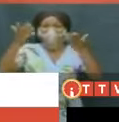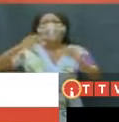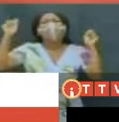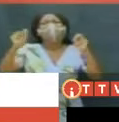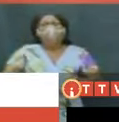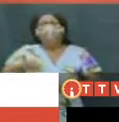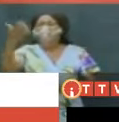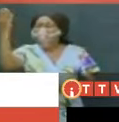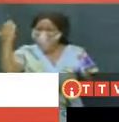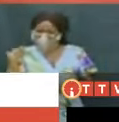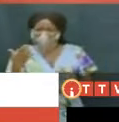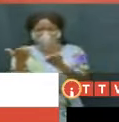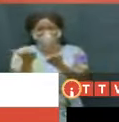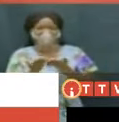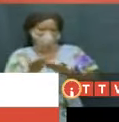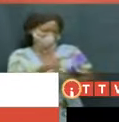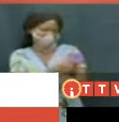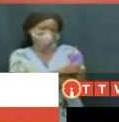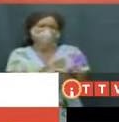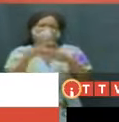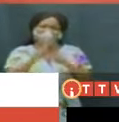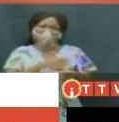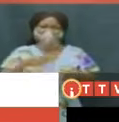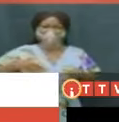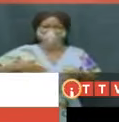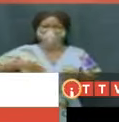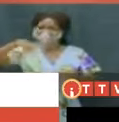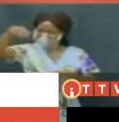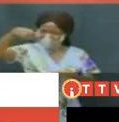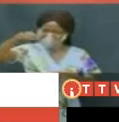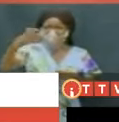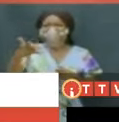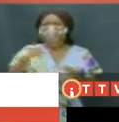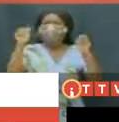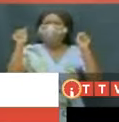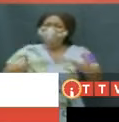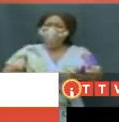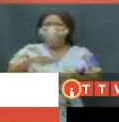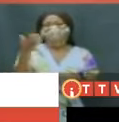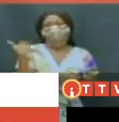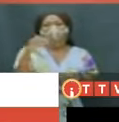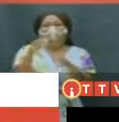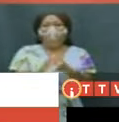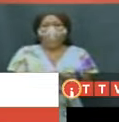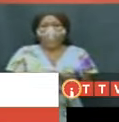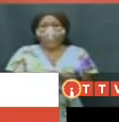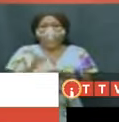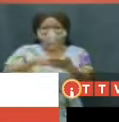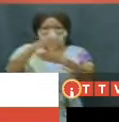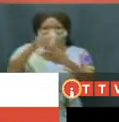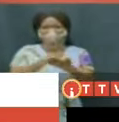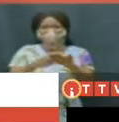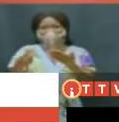chakwera mtsogoleri wa dziko lino ndi first lady akakhala kukalandira katemera ameneyu kuzomba sabata ya